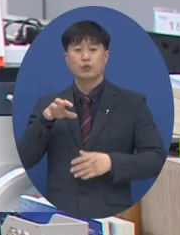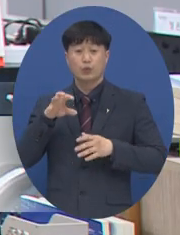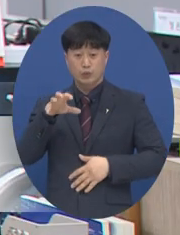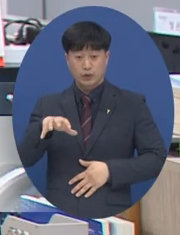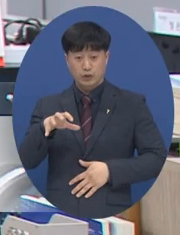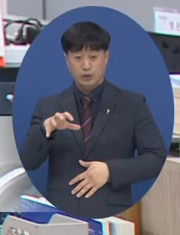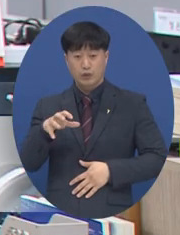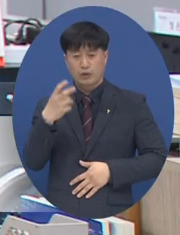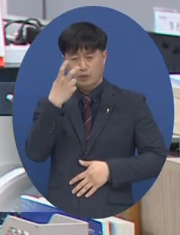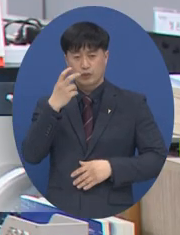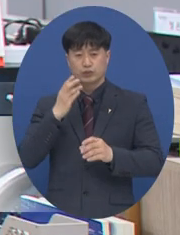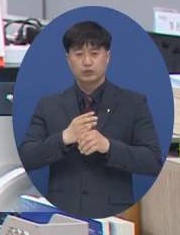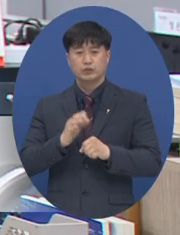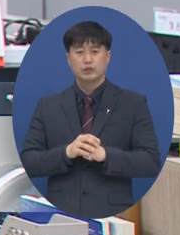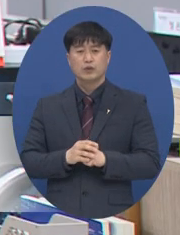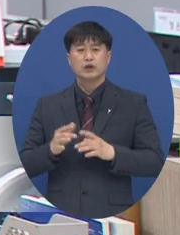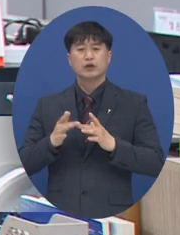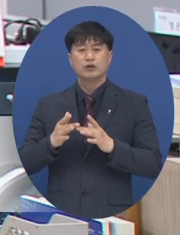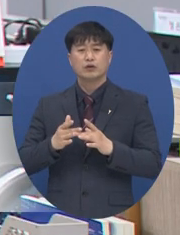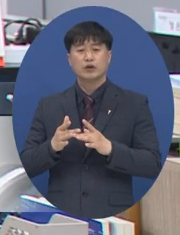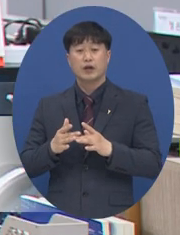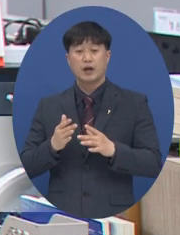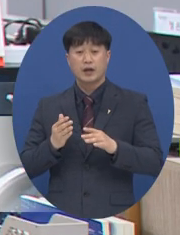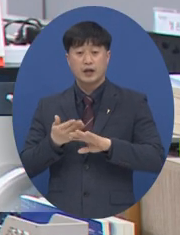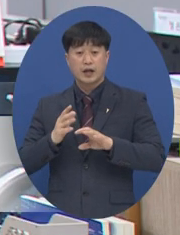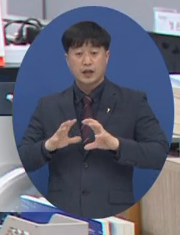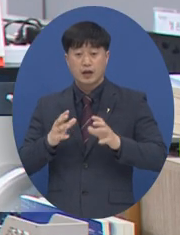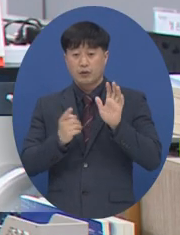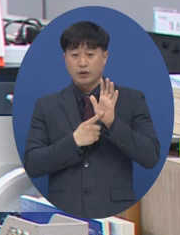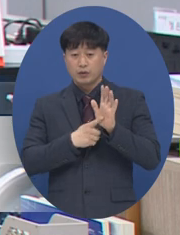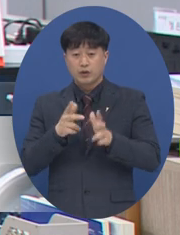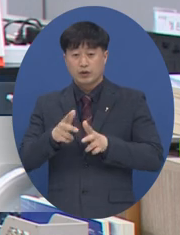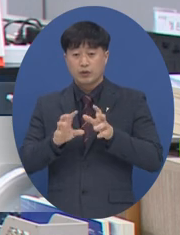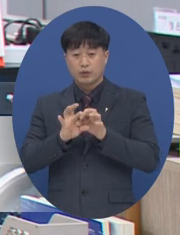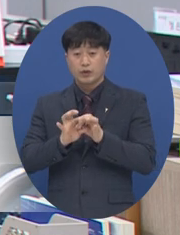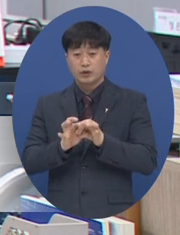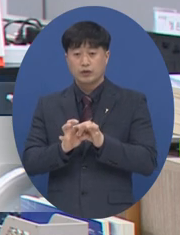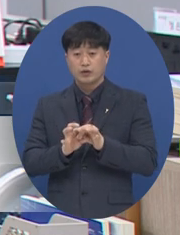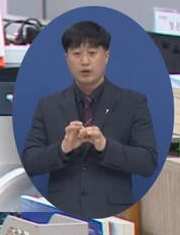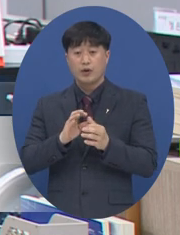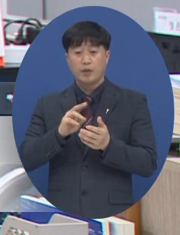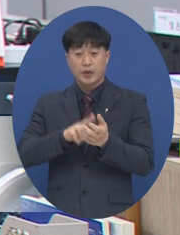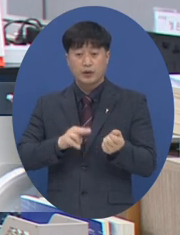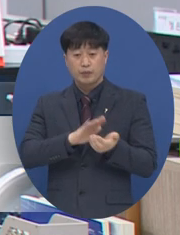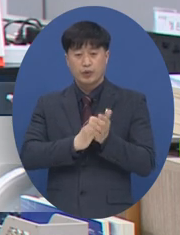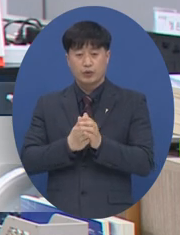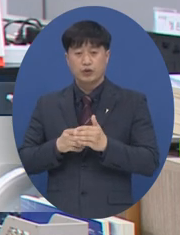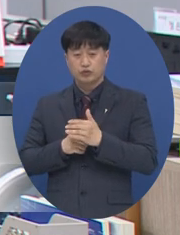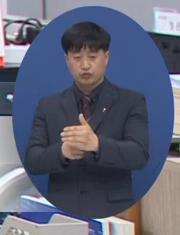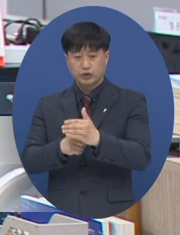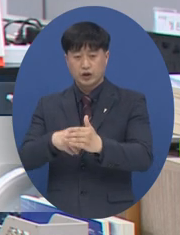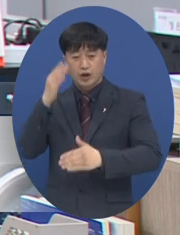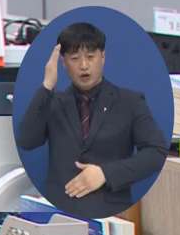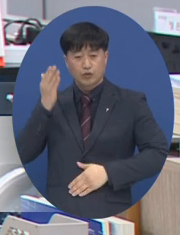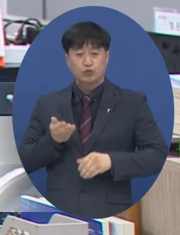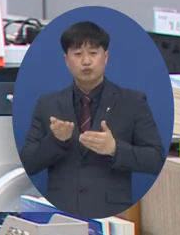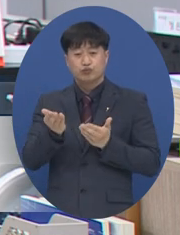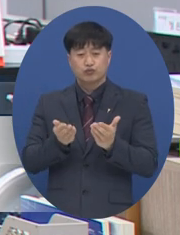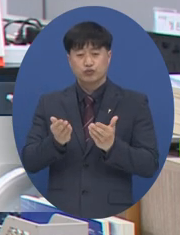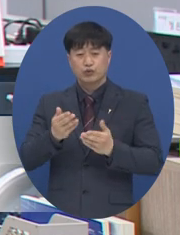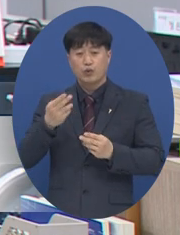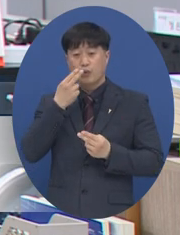해외마케팅 사업 을 통해서 팔로 다변화를 추진하고 피해 기업에게 수출 보험을 신속히 지원할 수 있도록 한국무역보험공사